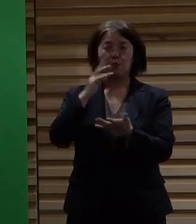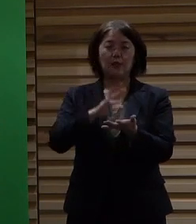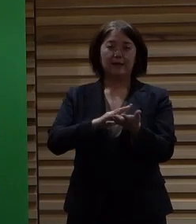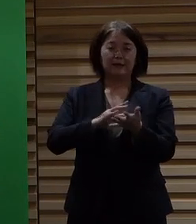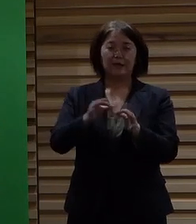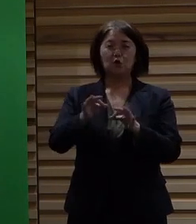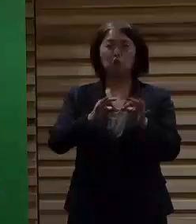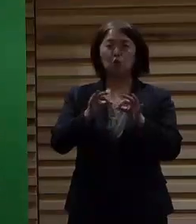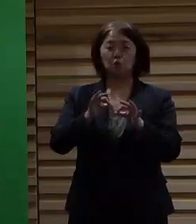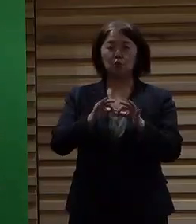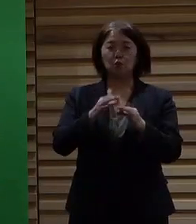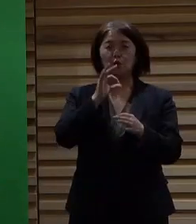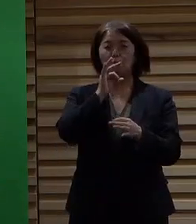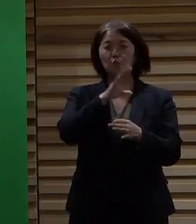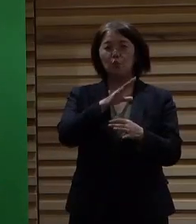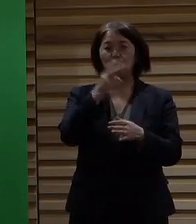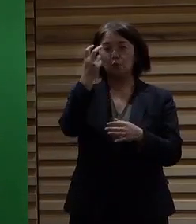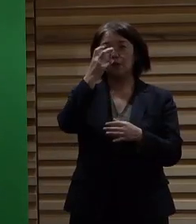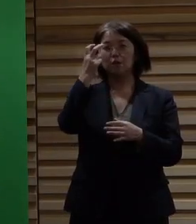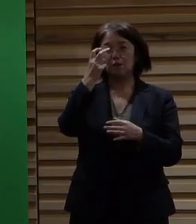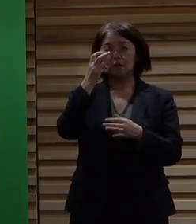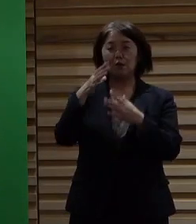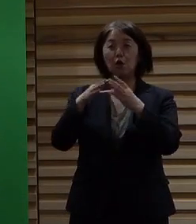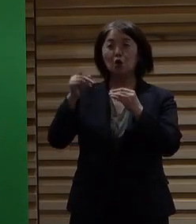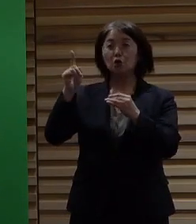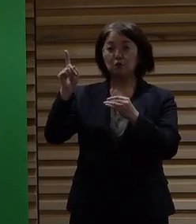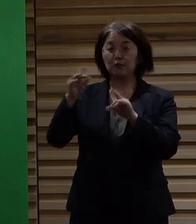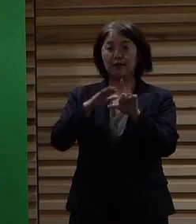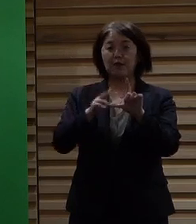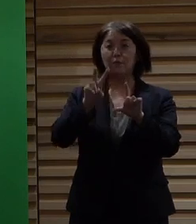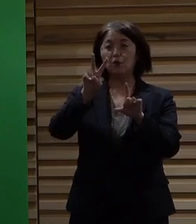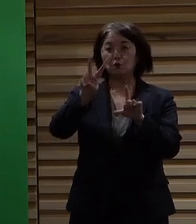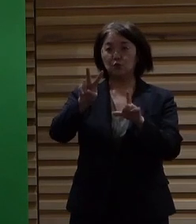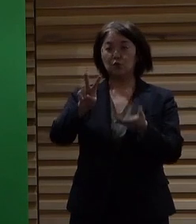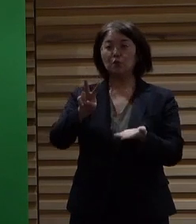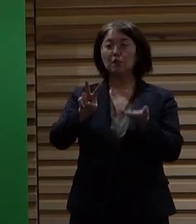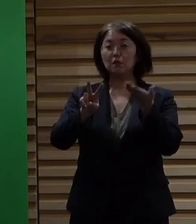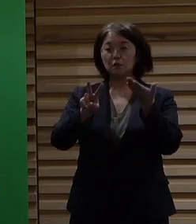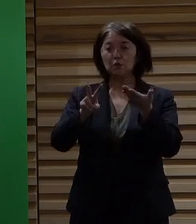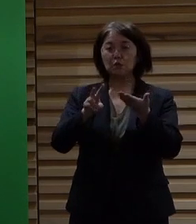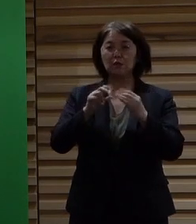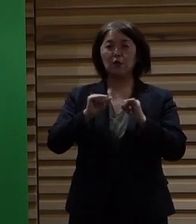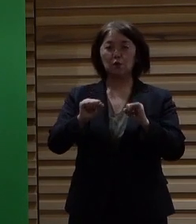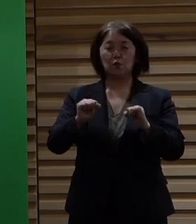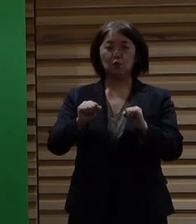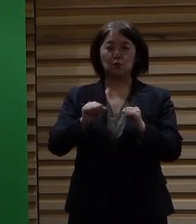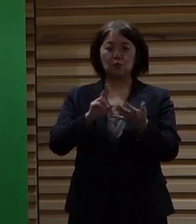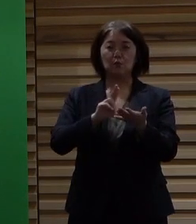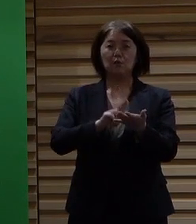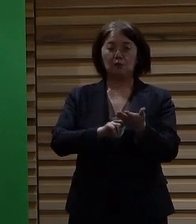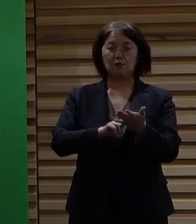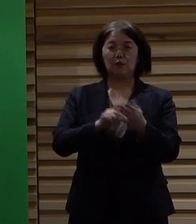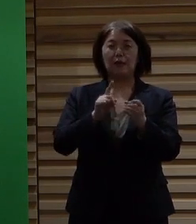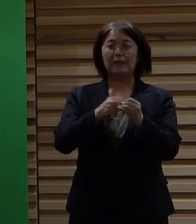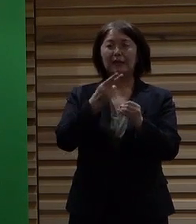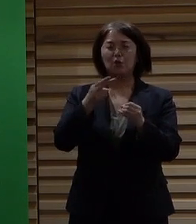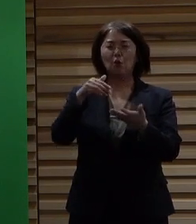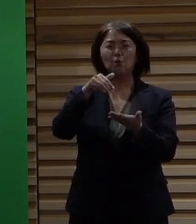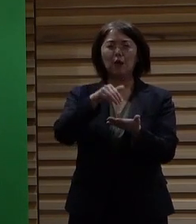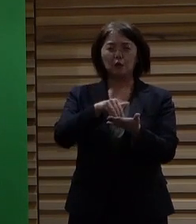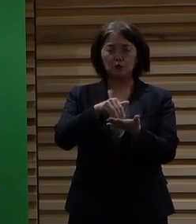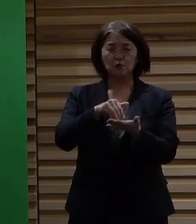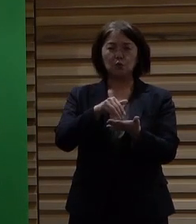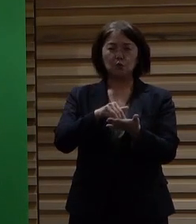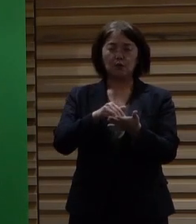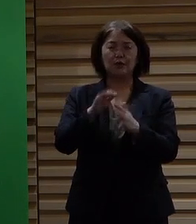査ですが、国の方針では原則これはレベル2以上で実施するとされているんですが、年度末は人の移動も多くな